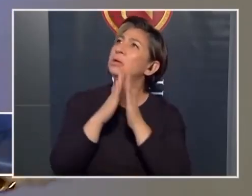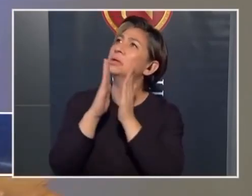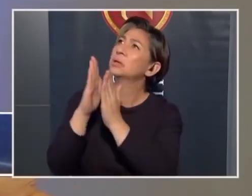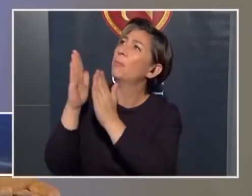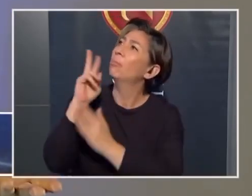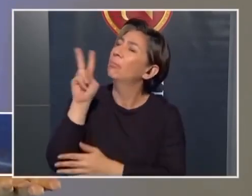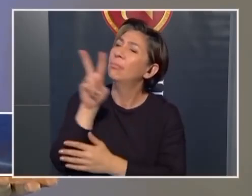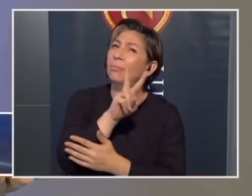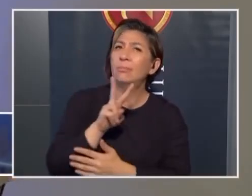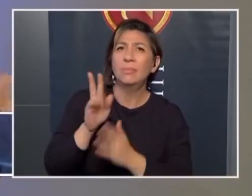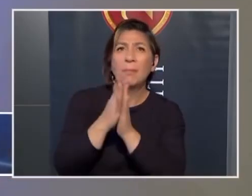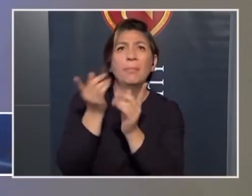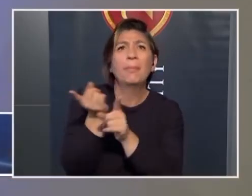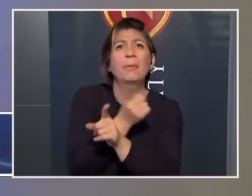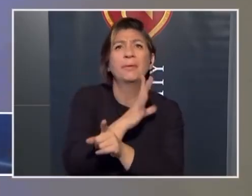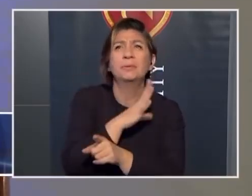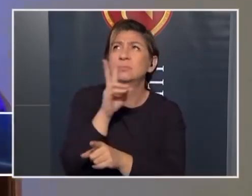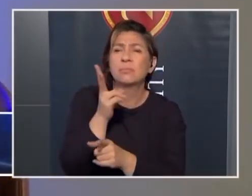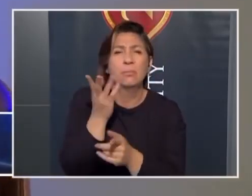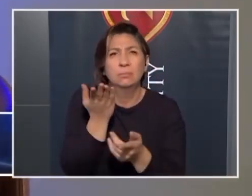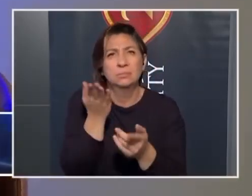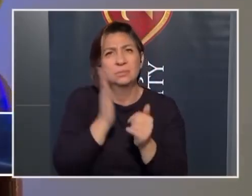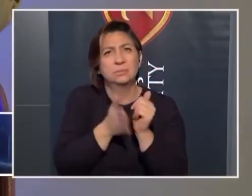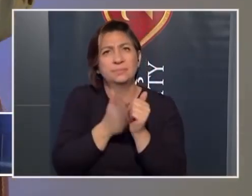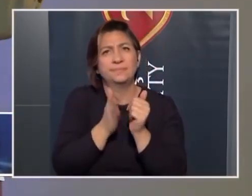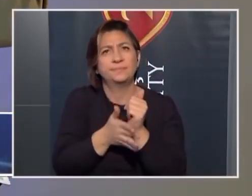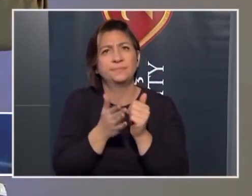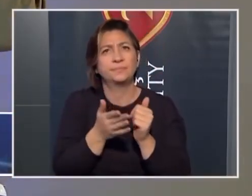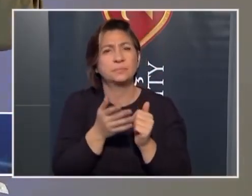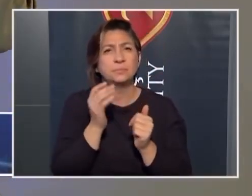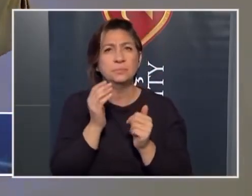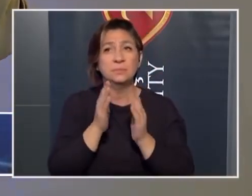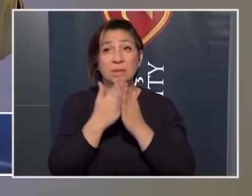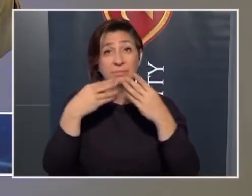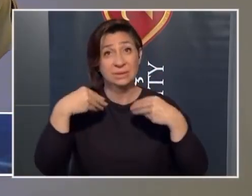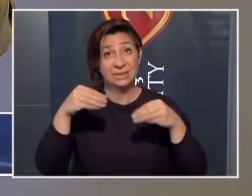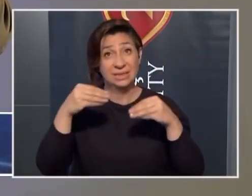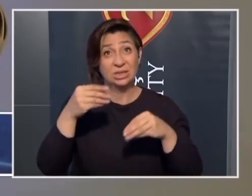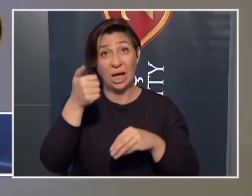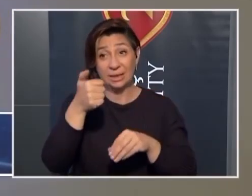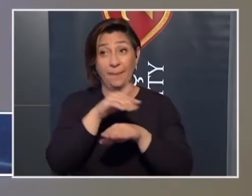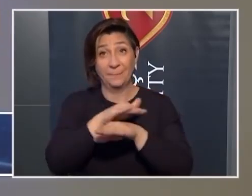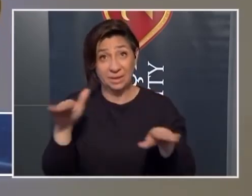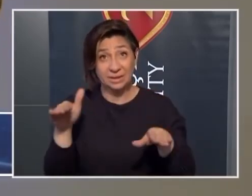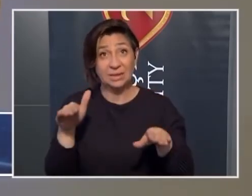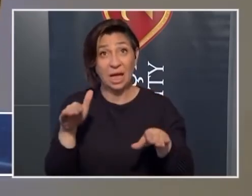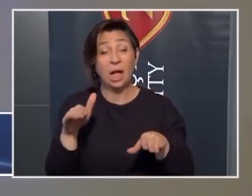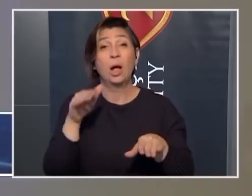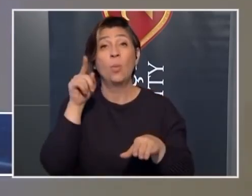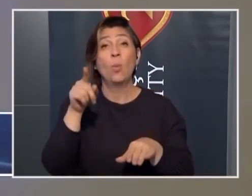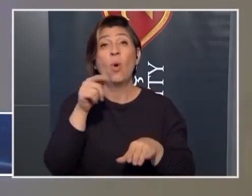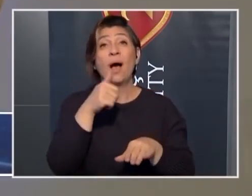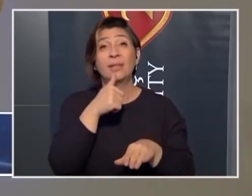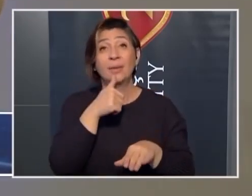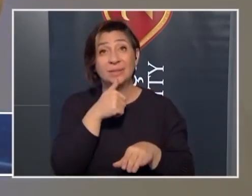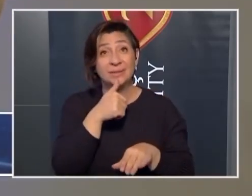kitaba bakıyorum. Korkunç bir şey. Yani onun kafasında diyor ki eğer kitap satışı 6'da bittiyse bu adamın